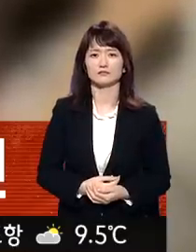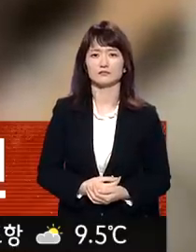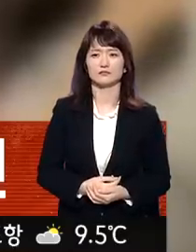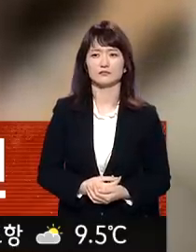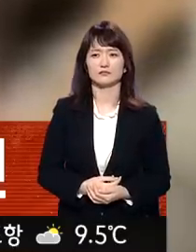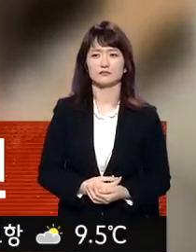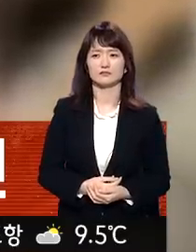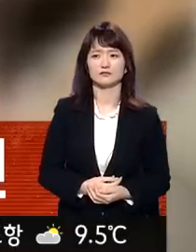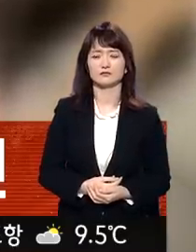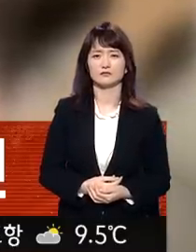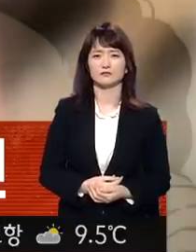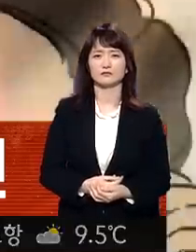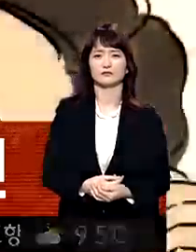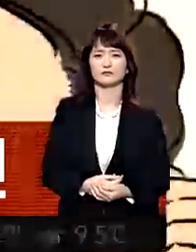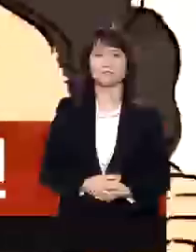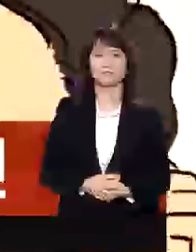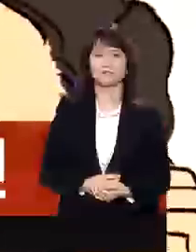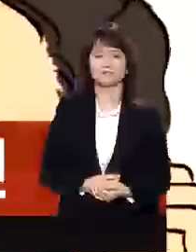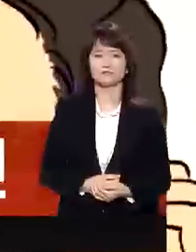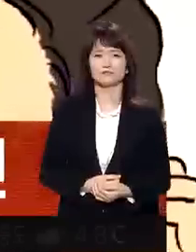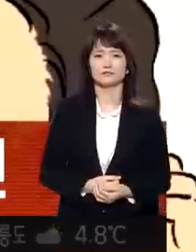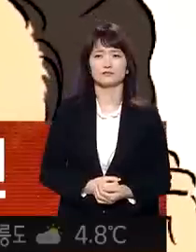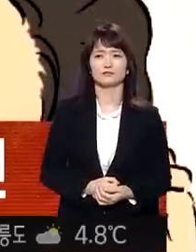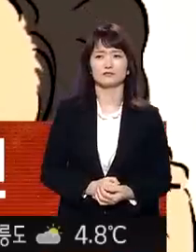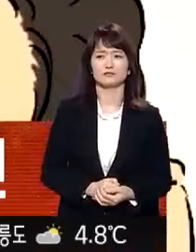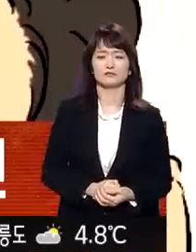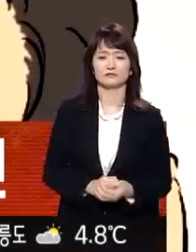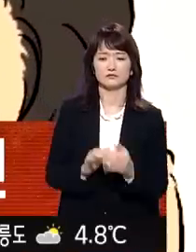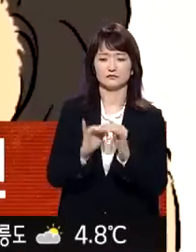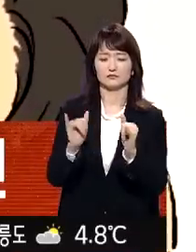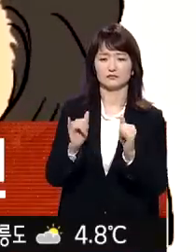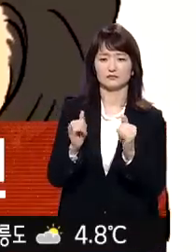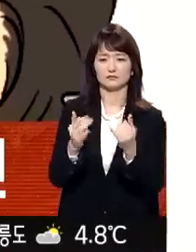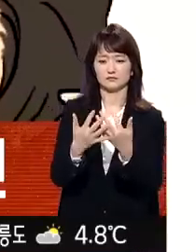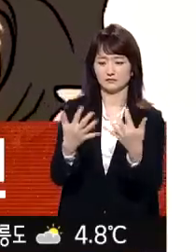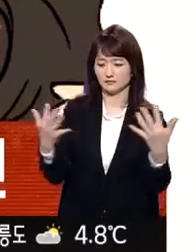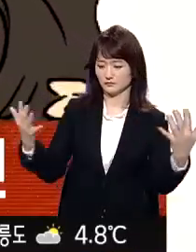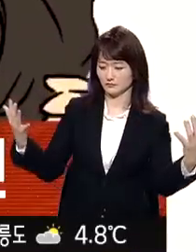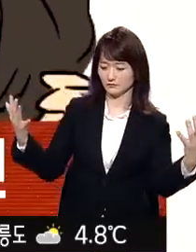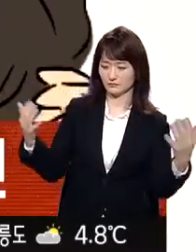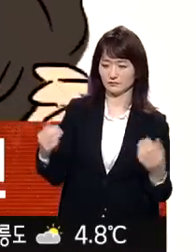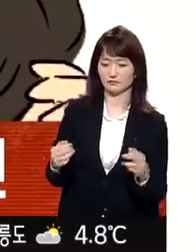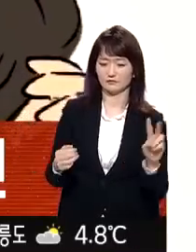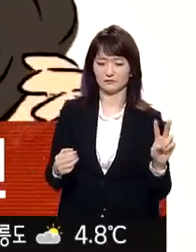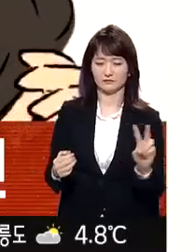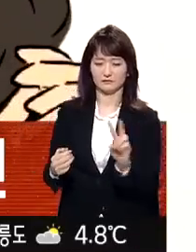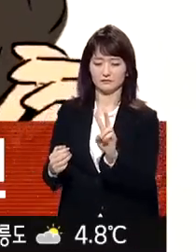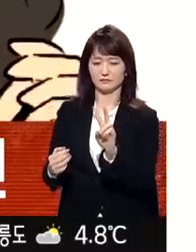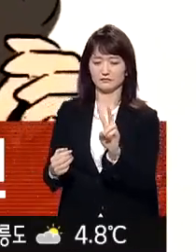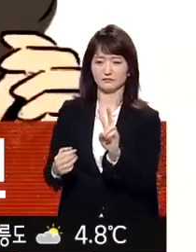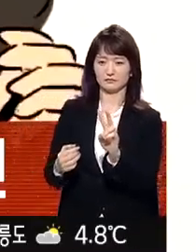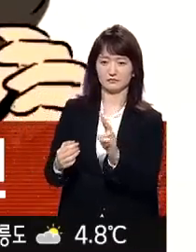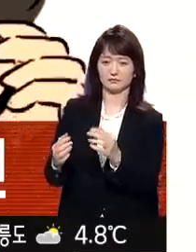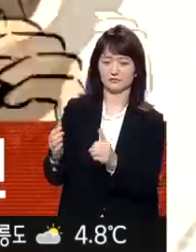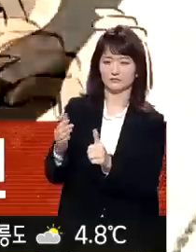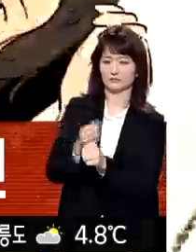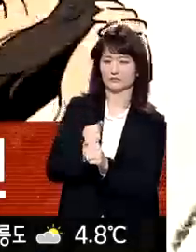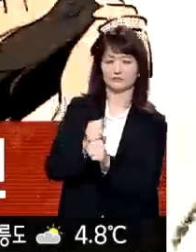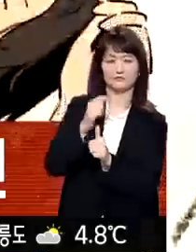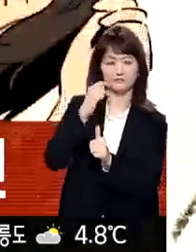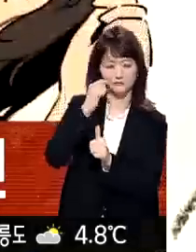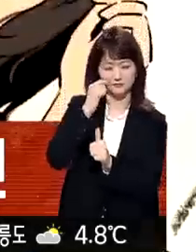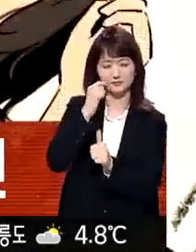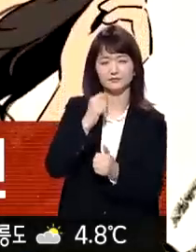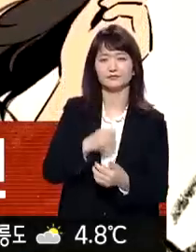이해를 못하는 상황입니다. 하하, 그러니까 사람들이 있을 때는 어흠 뭐 이러고 네. 어디 이거 뭐